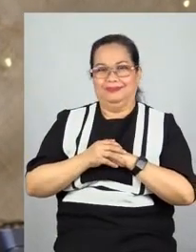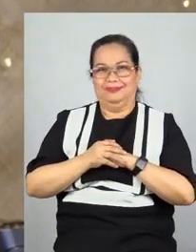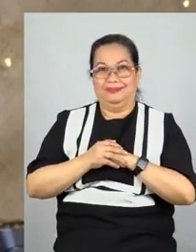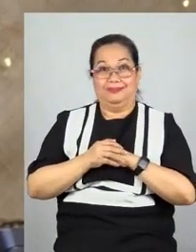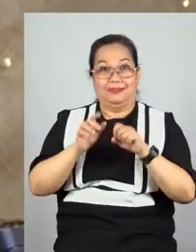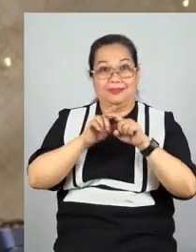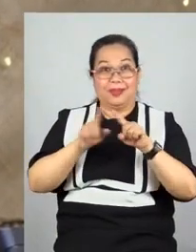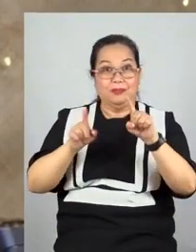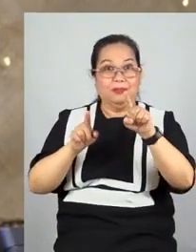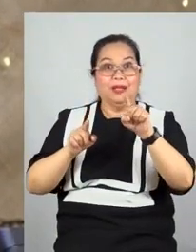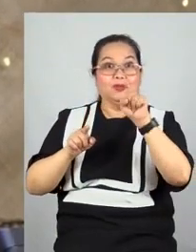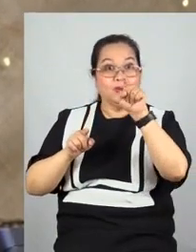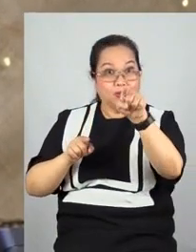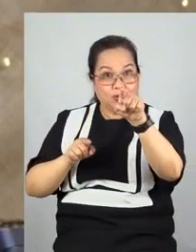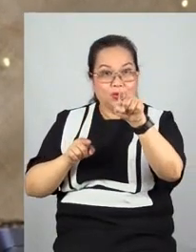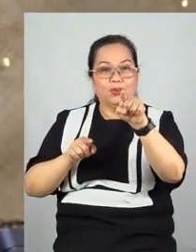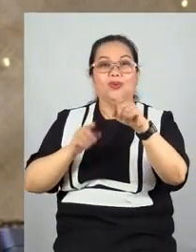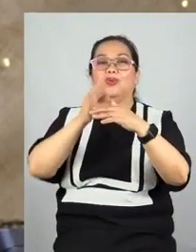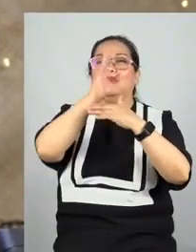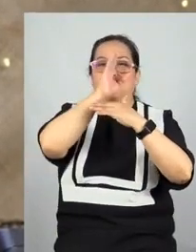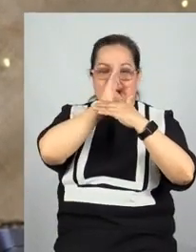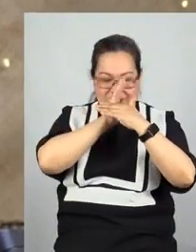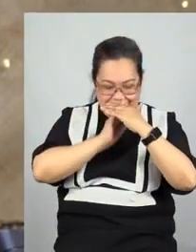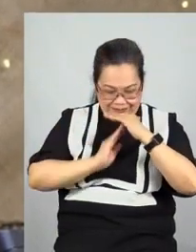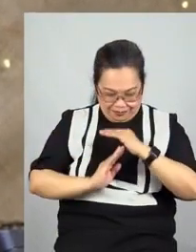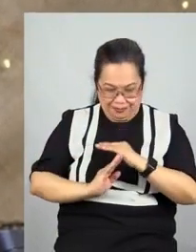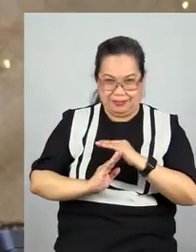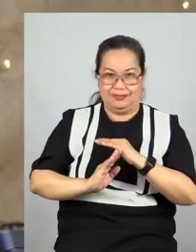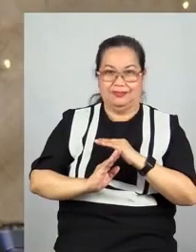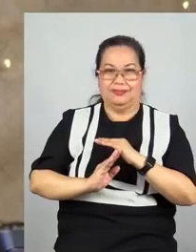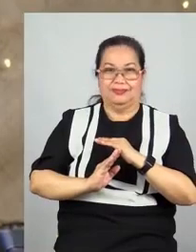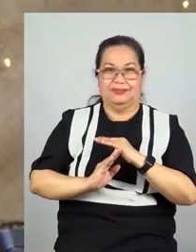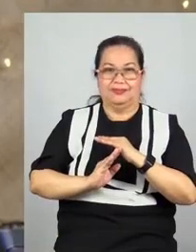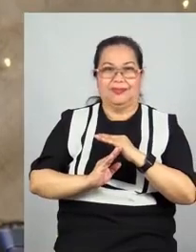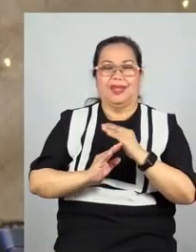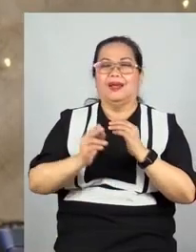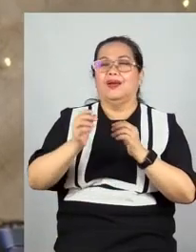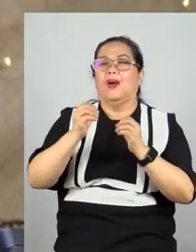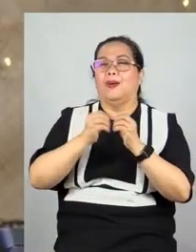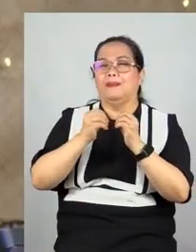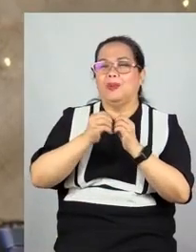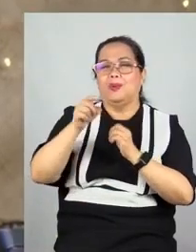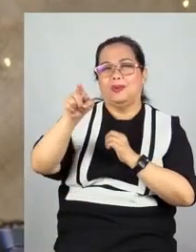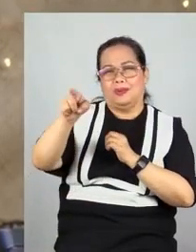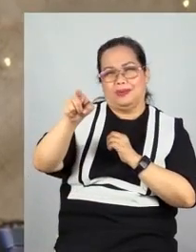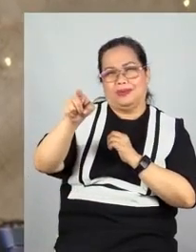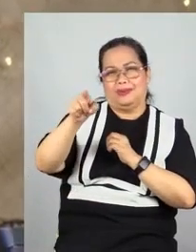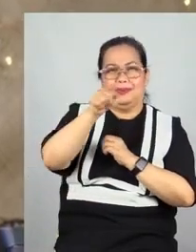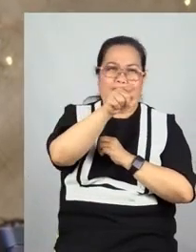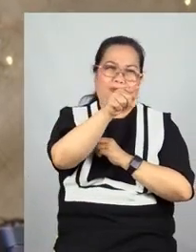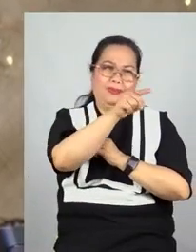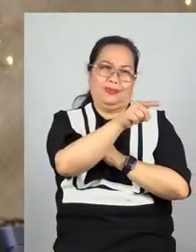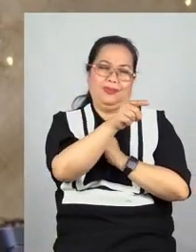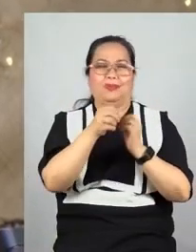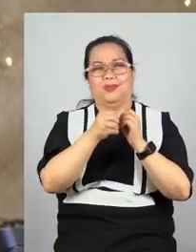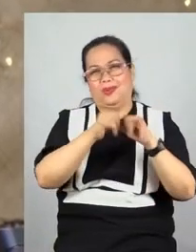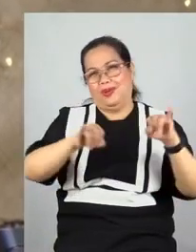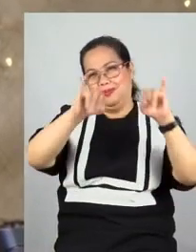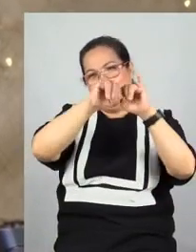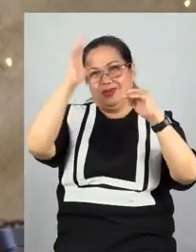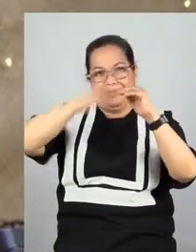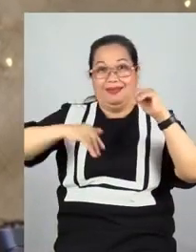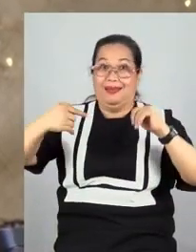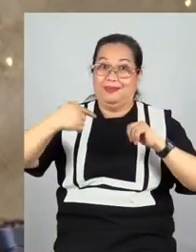but in humility, count others more significant than yourselves.